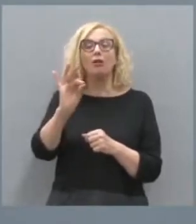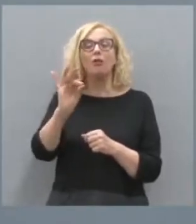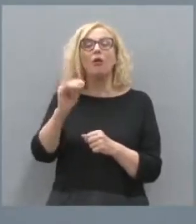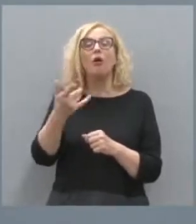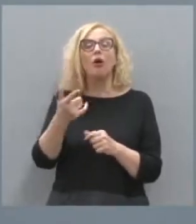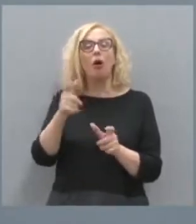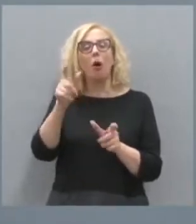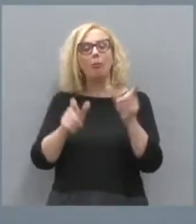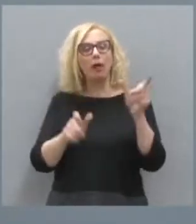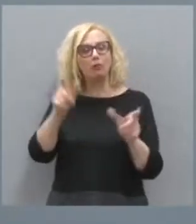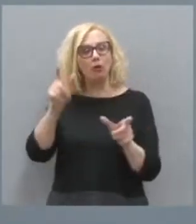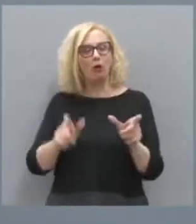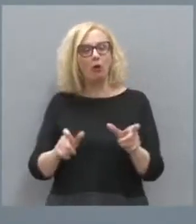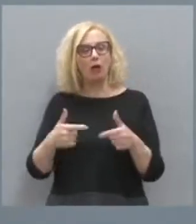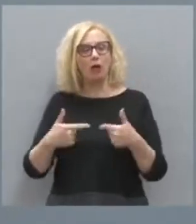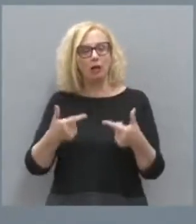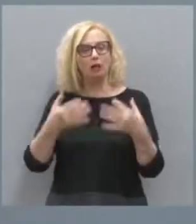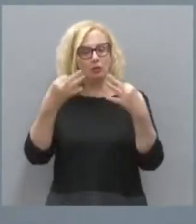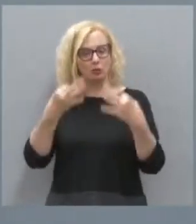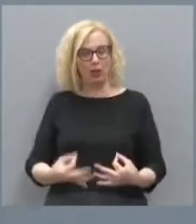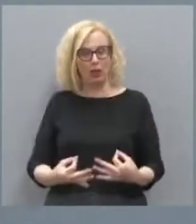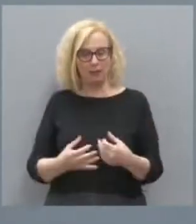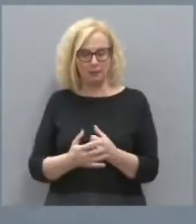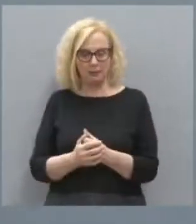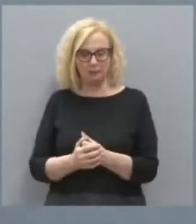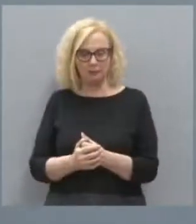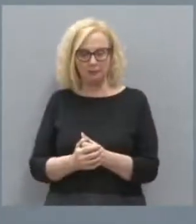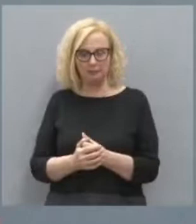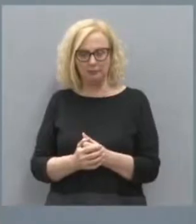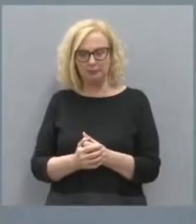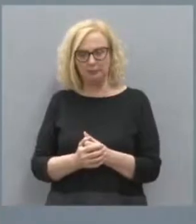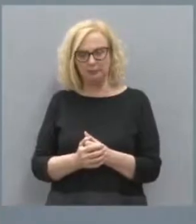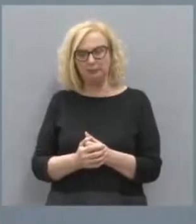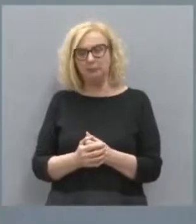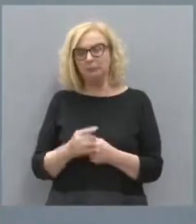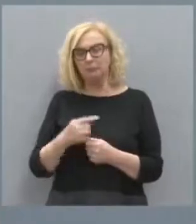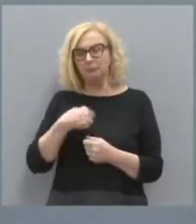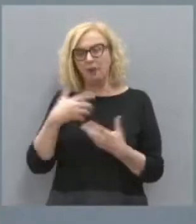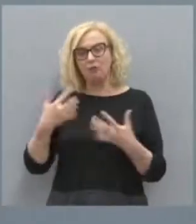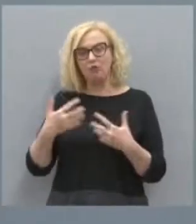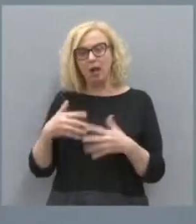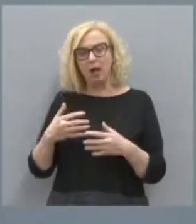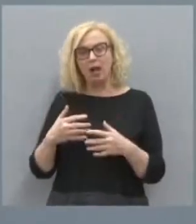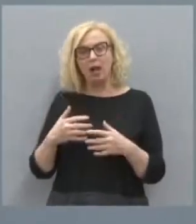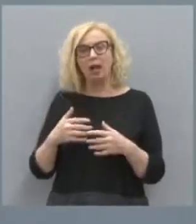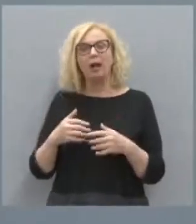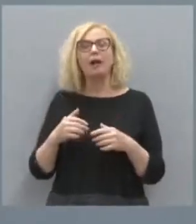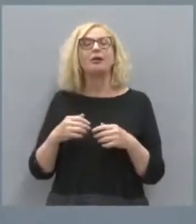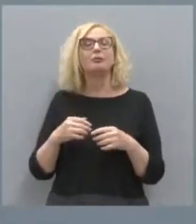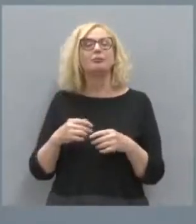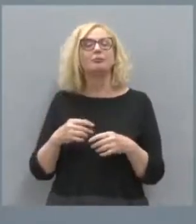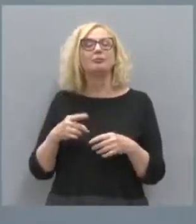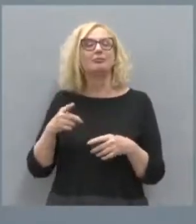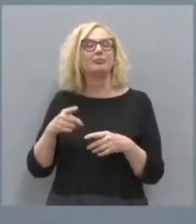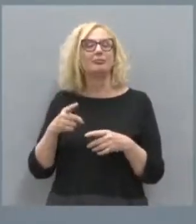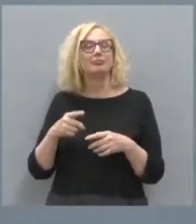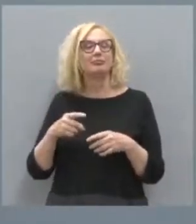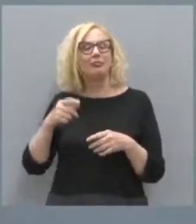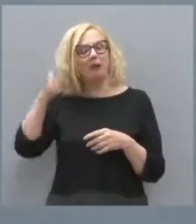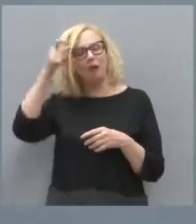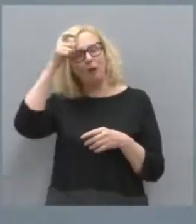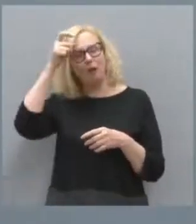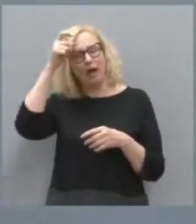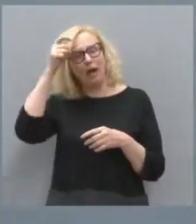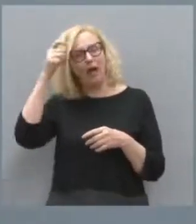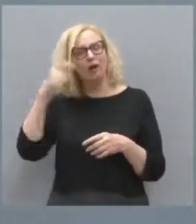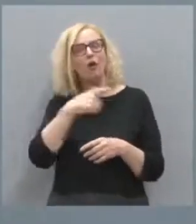il il trentino di questo ho già avuto modo di informare il commissario del governo in questo ore il